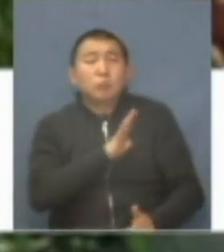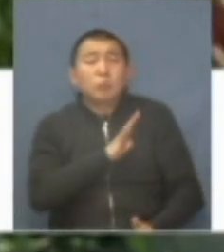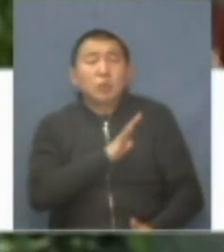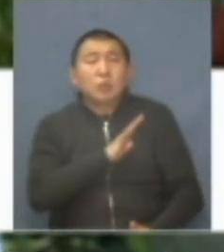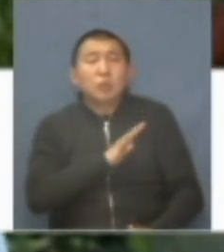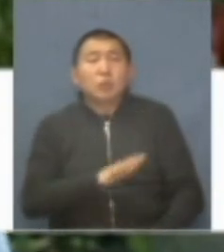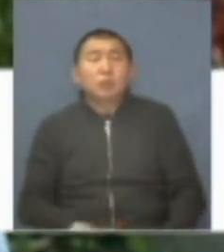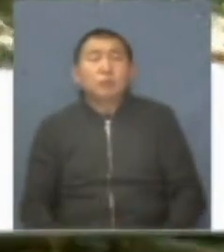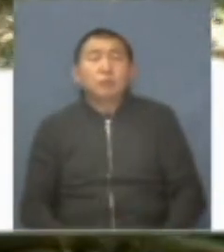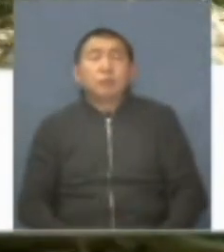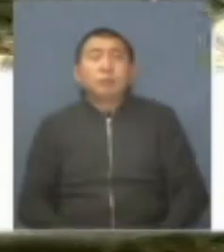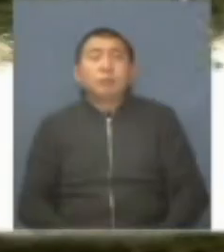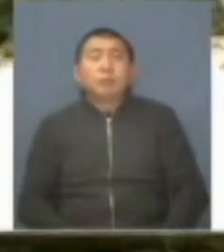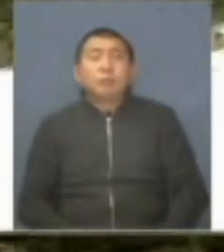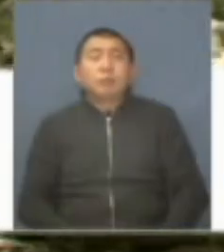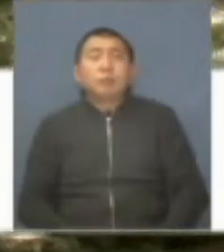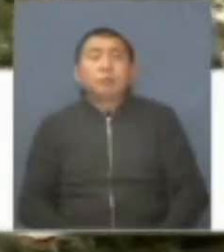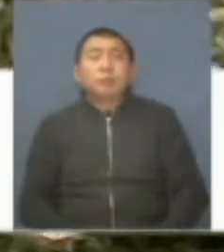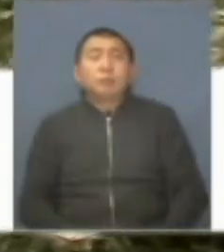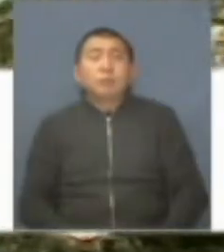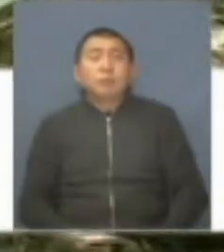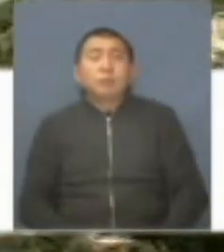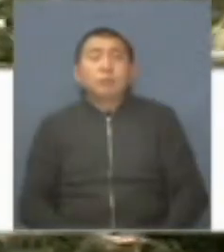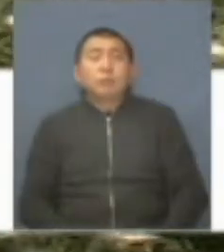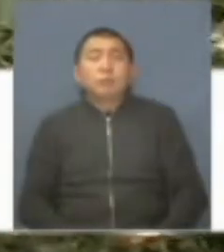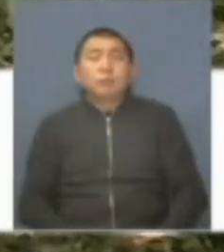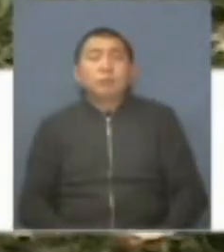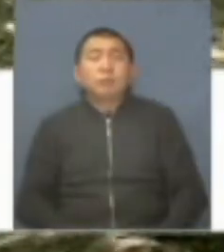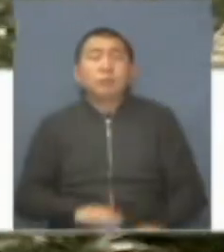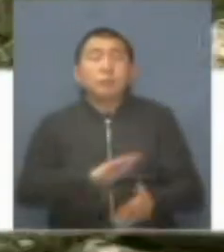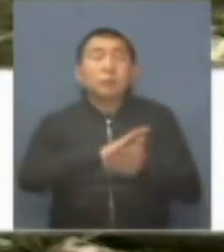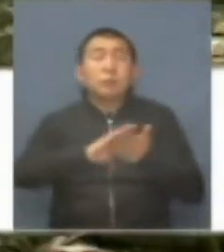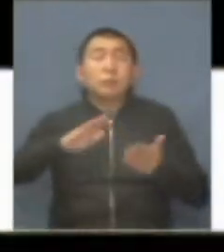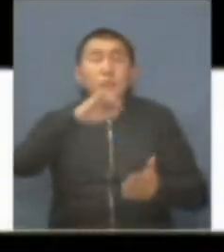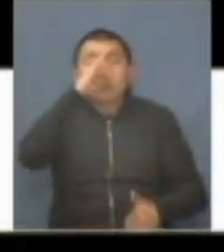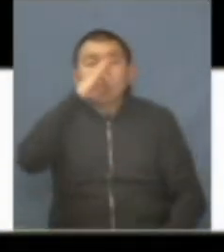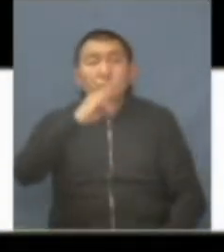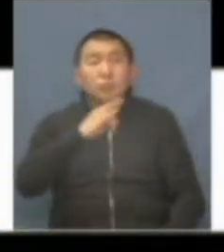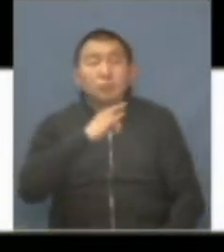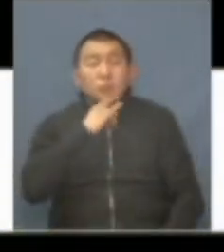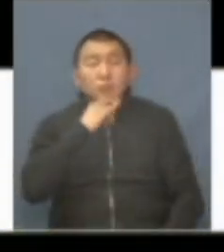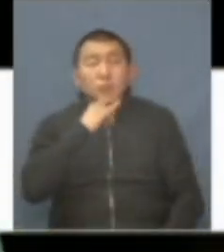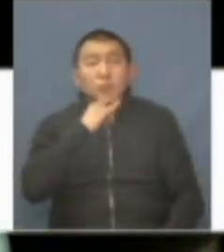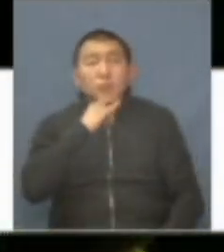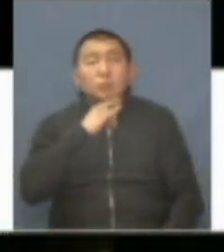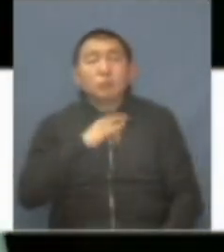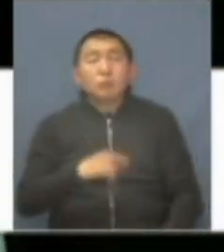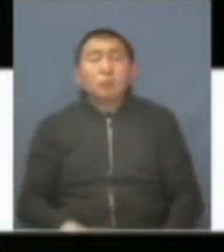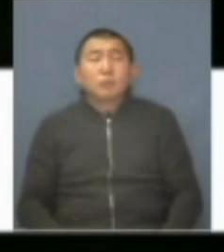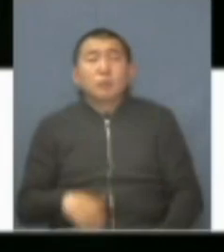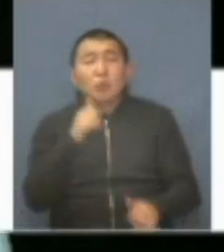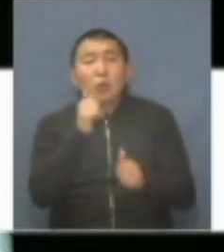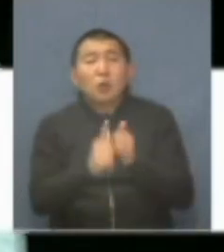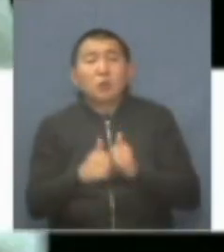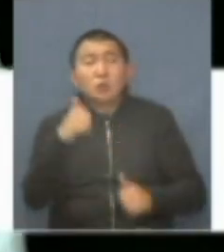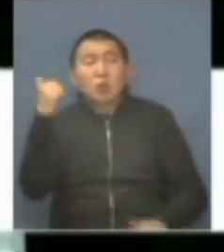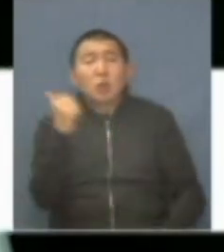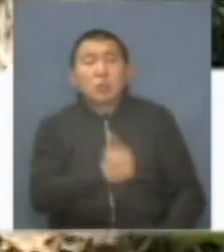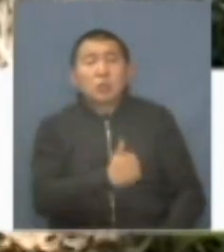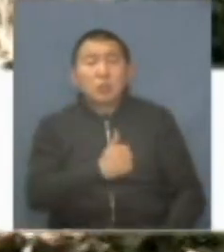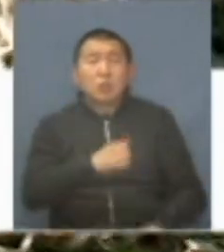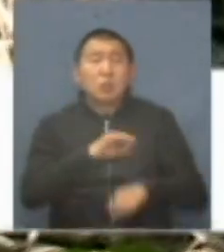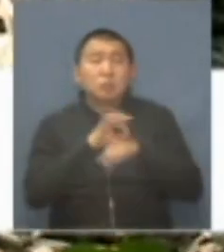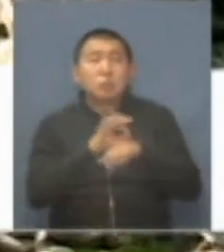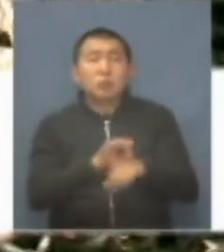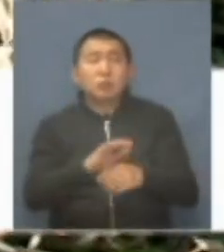соң бақылауға алынады. Президенттің жалпыұлттық таза Қазақстан акциясы аясында Аманат партиясы бұл акцияны әр бейсенбі сайын ұйымдастыруды